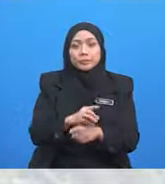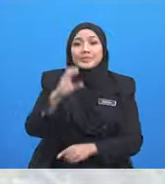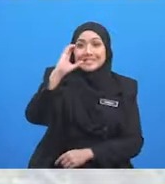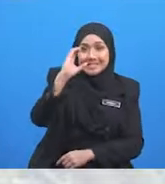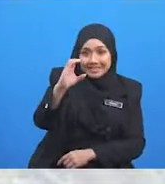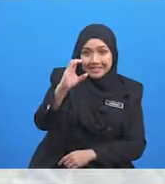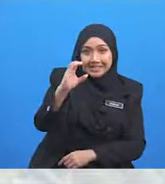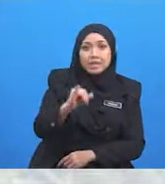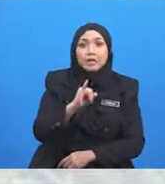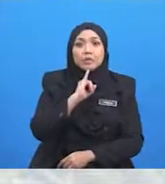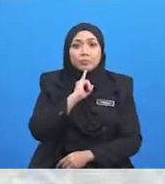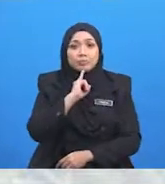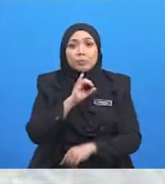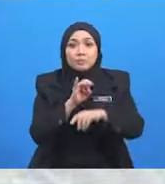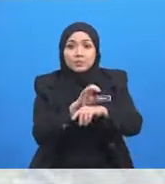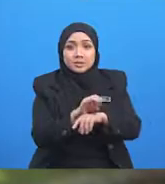C.